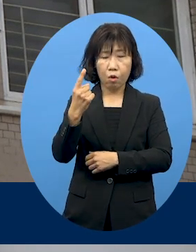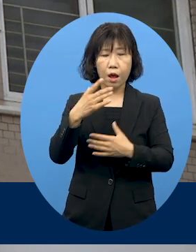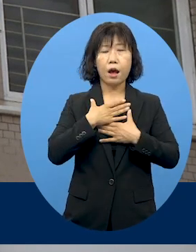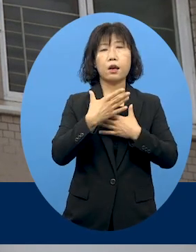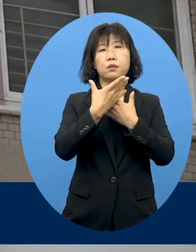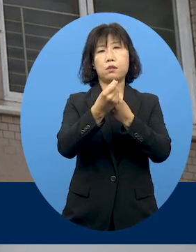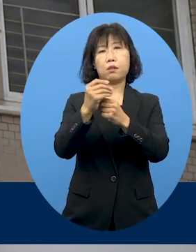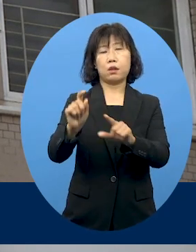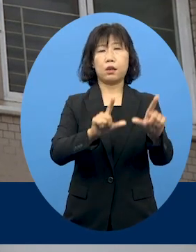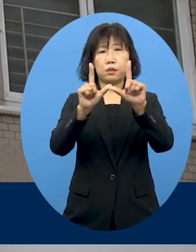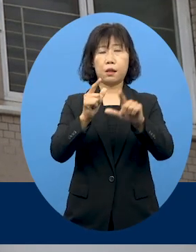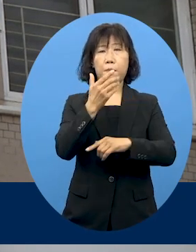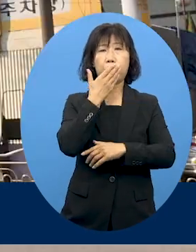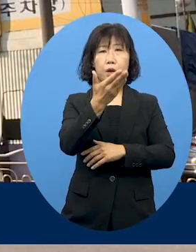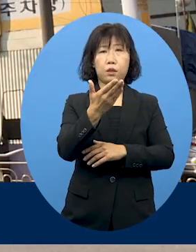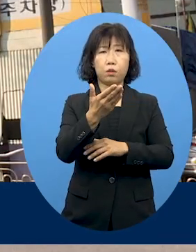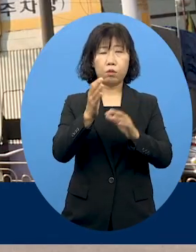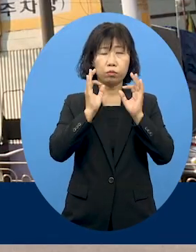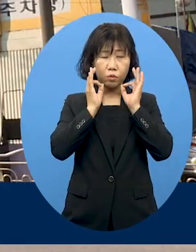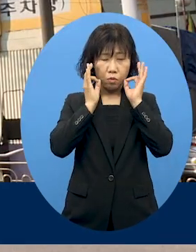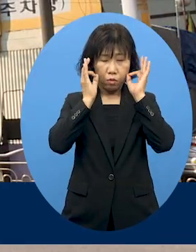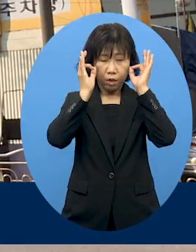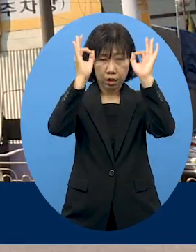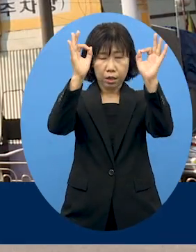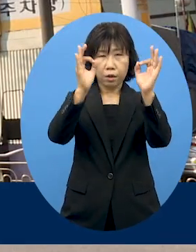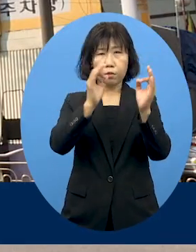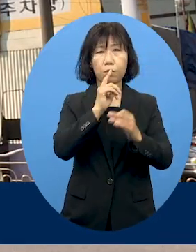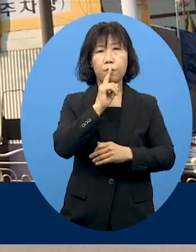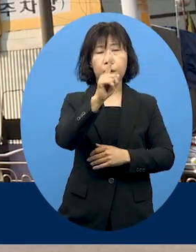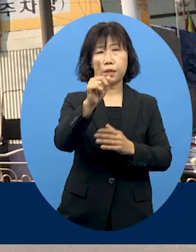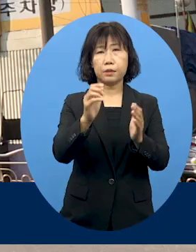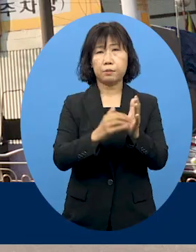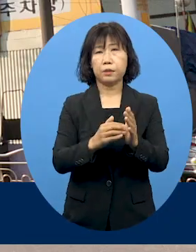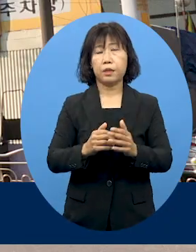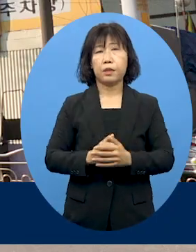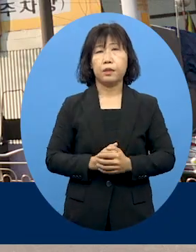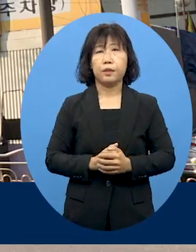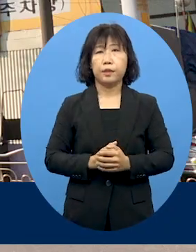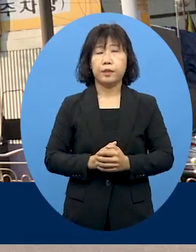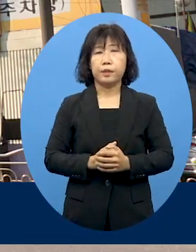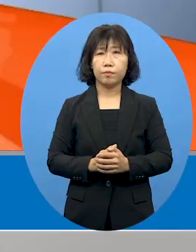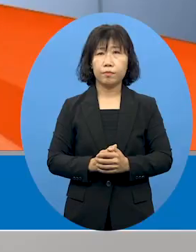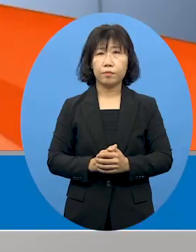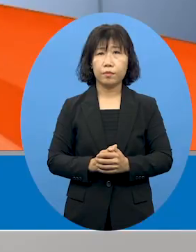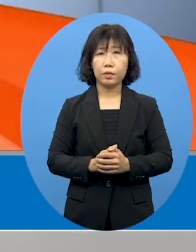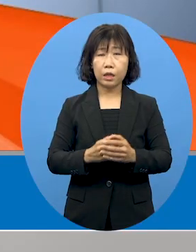안전한 주거환경 속에서 생활할 수 있도록 최선을 다하겠다 고 말했습니다